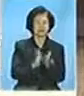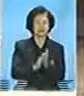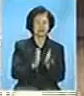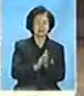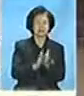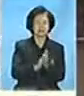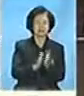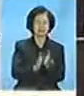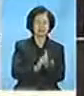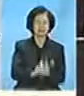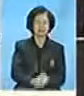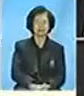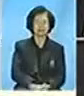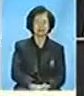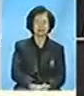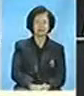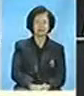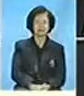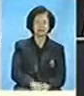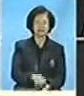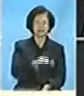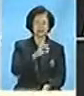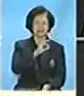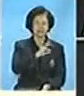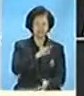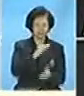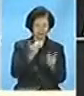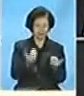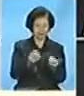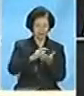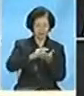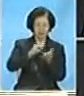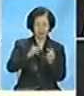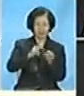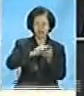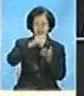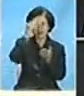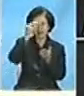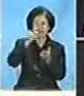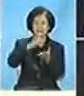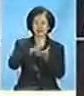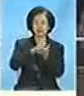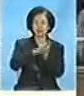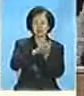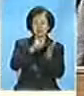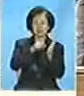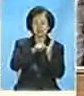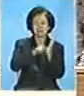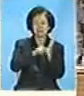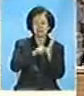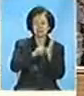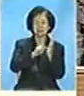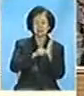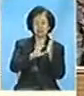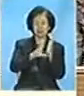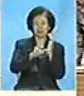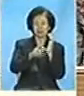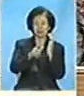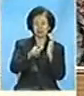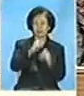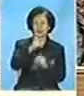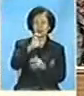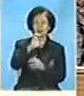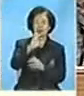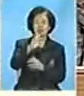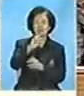ค่ะขอบคุณค่ะท่านสมาชิกคะขณะนี้นักเรียนโรงเรียนชลบุรีสุขบดจังหวัดชลบุรีจำนวน352คนมาเยี่ยม